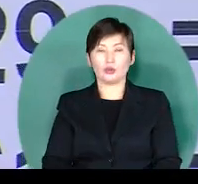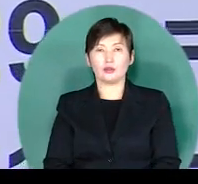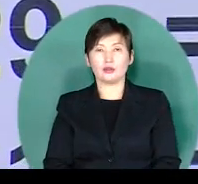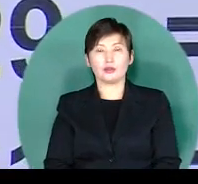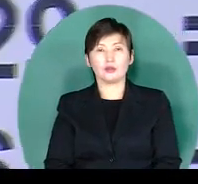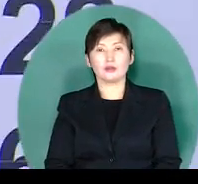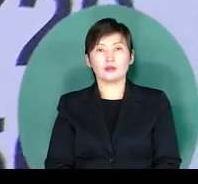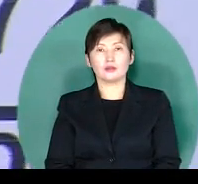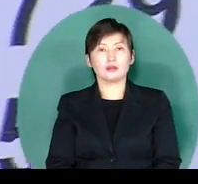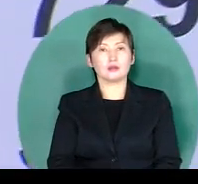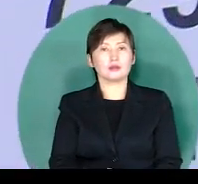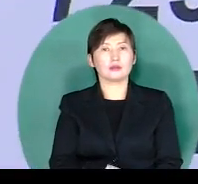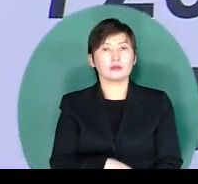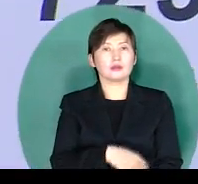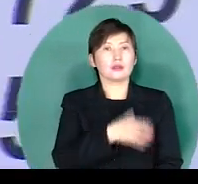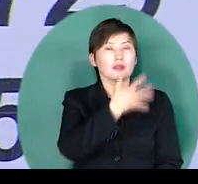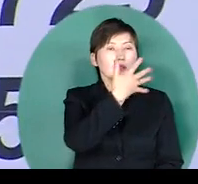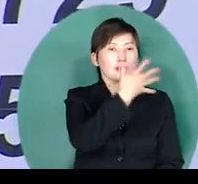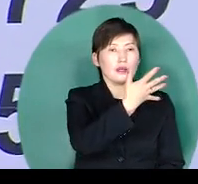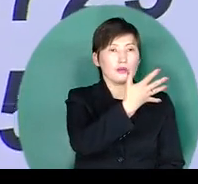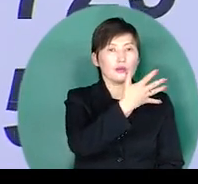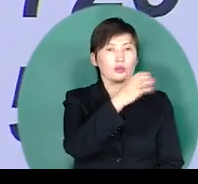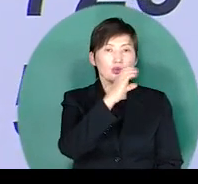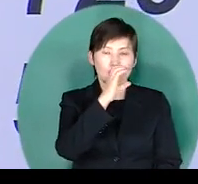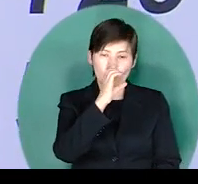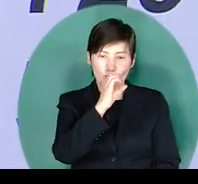За 503. 5 жишгийг 100-т дээр